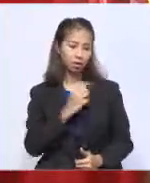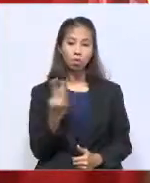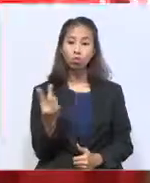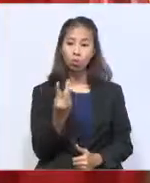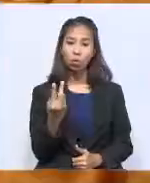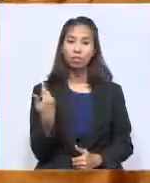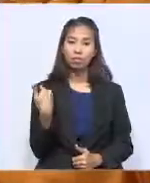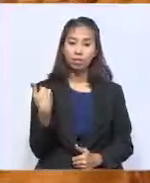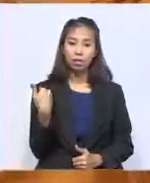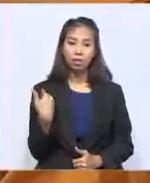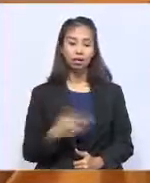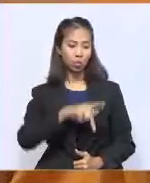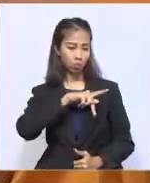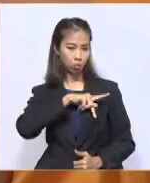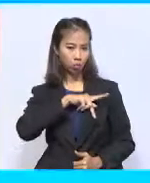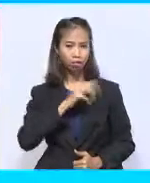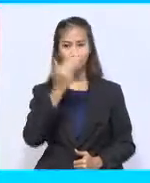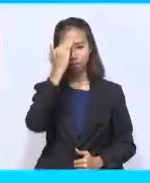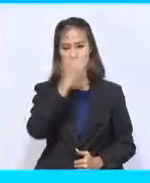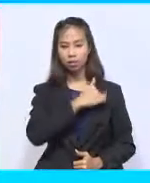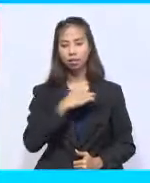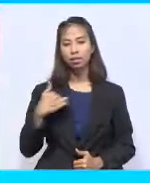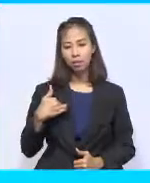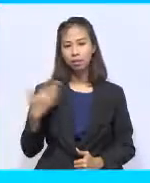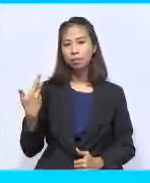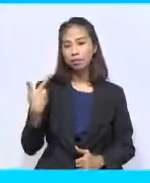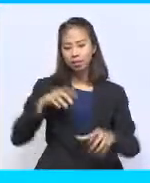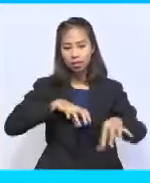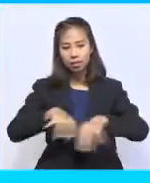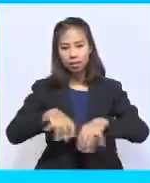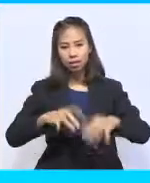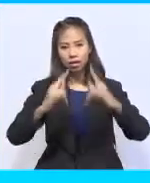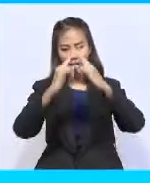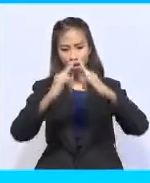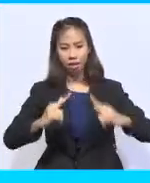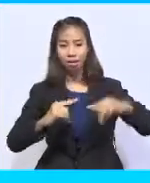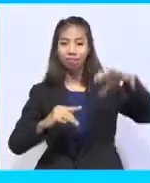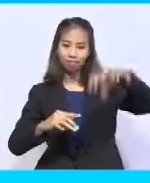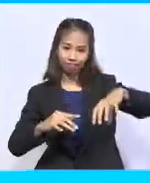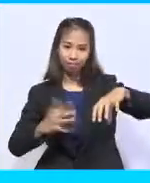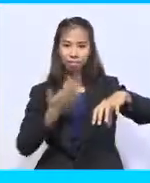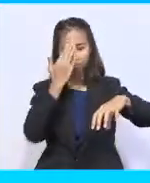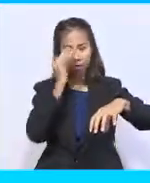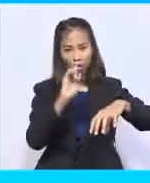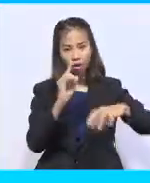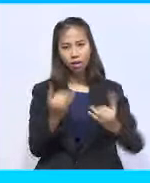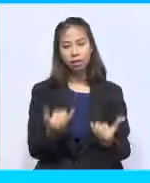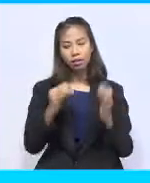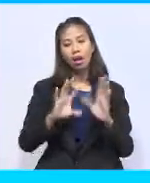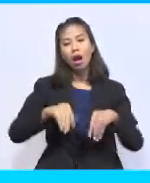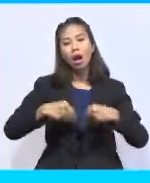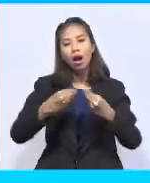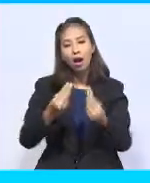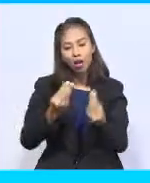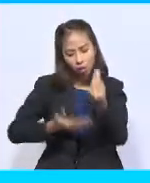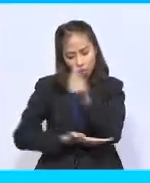กอบด้วยศาสนาพุทธและศาสนาคริสต์นะครับมาจัดงานภายในศาลาวัดโคกขี้หนอนเพื่อให้ประชาชนได้มีโอกาสส่งน้